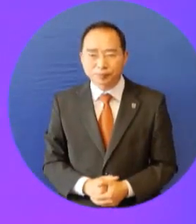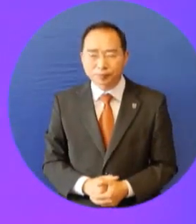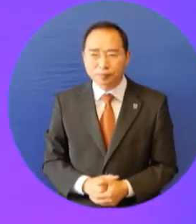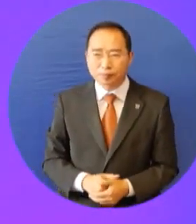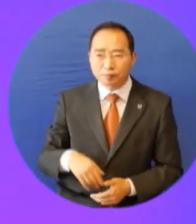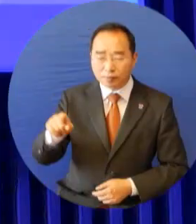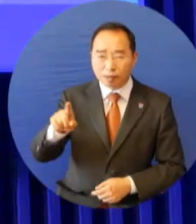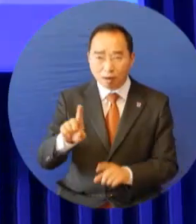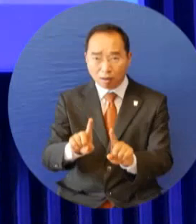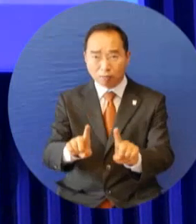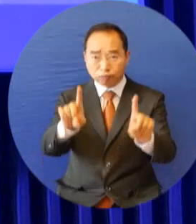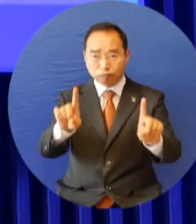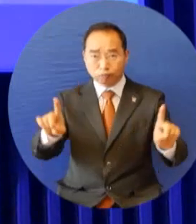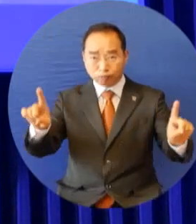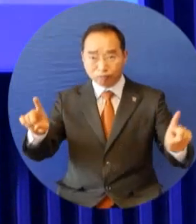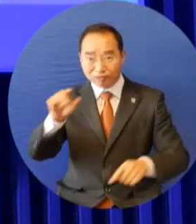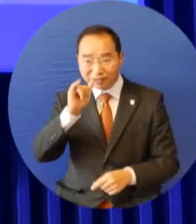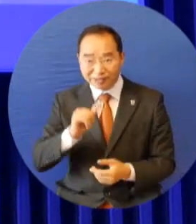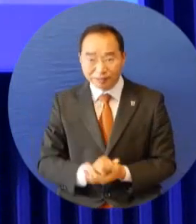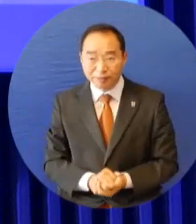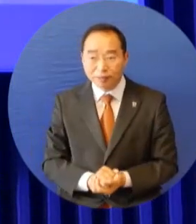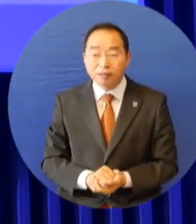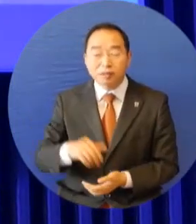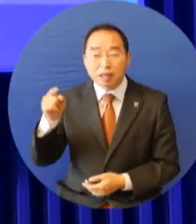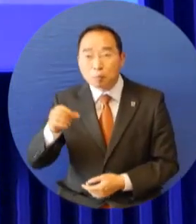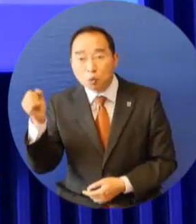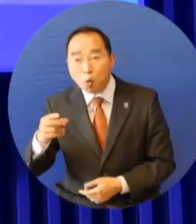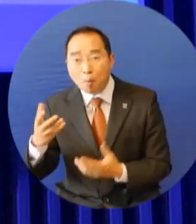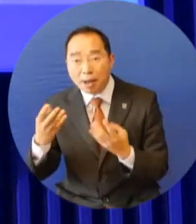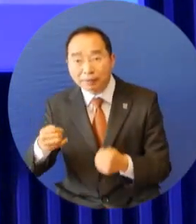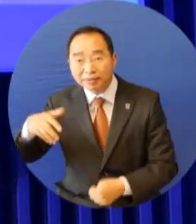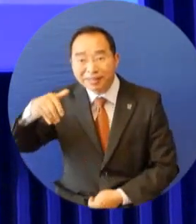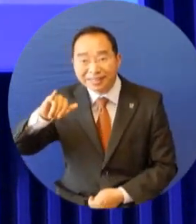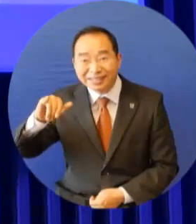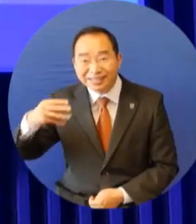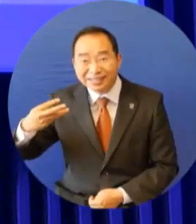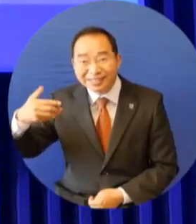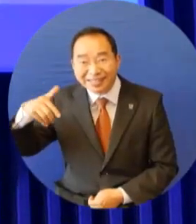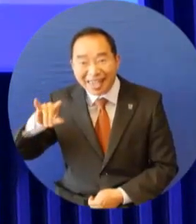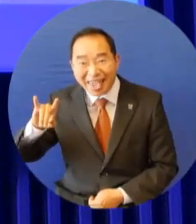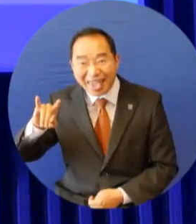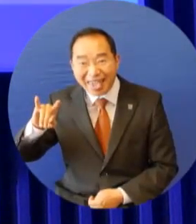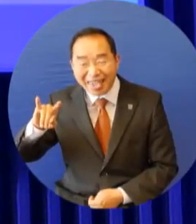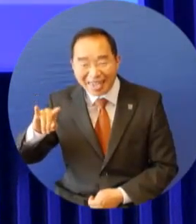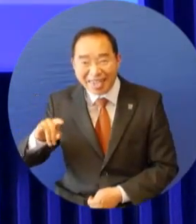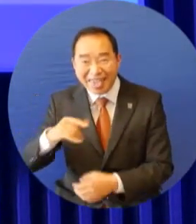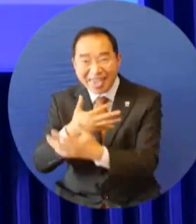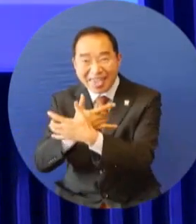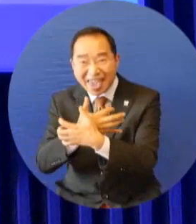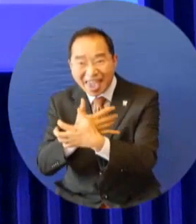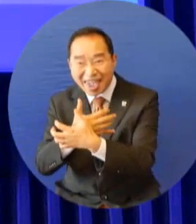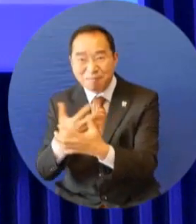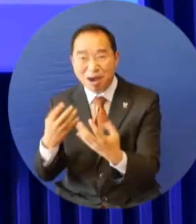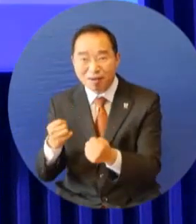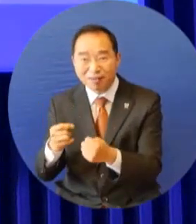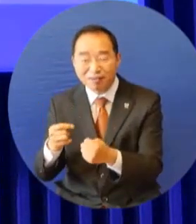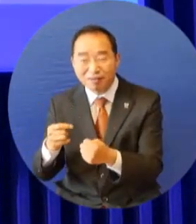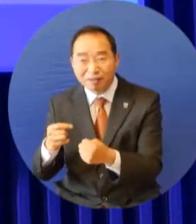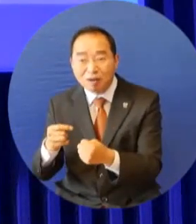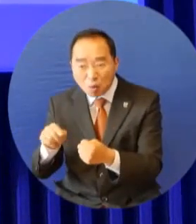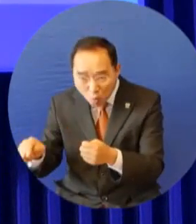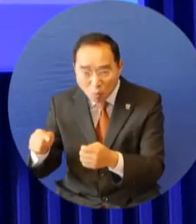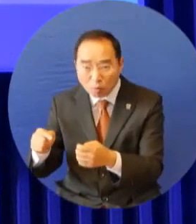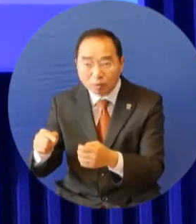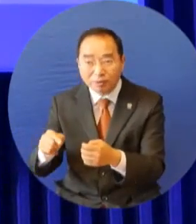평원이요. 평원에 다 고목들이 있죠. 거기에 또 뭐가 많아요? 칠개가 많거든. 그 사이로 막 누비고 다니는